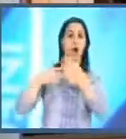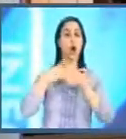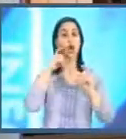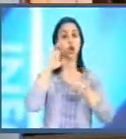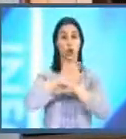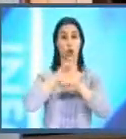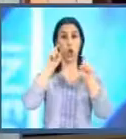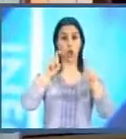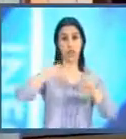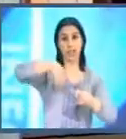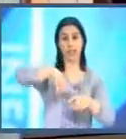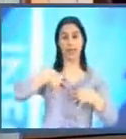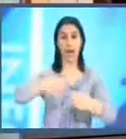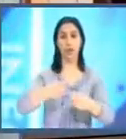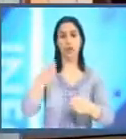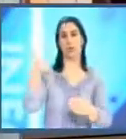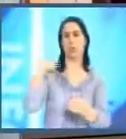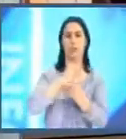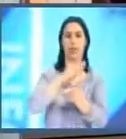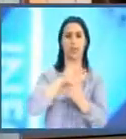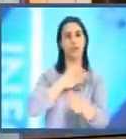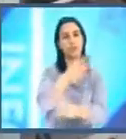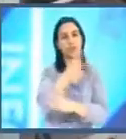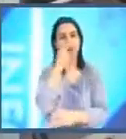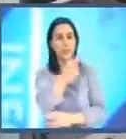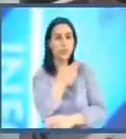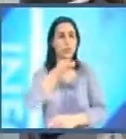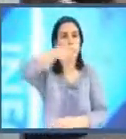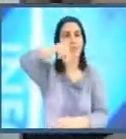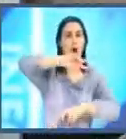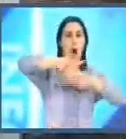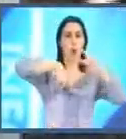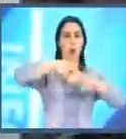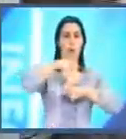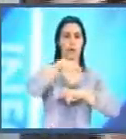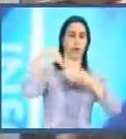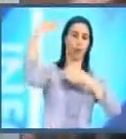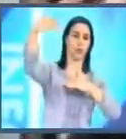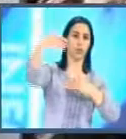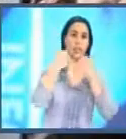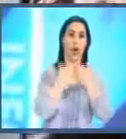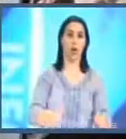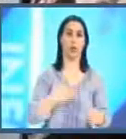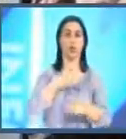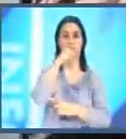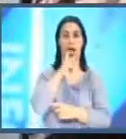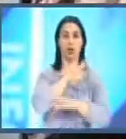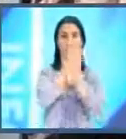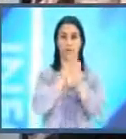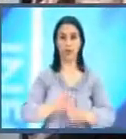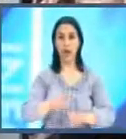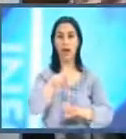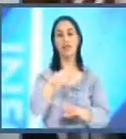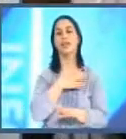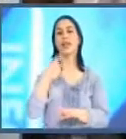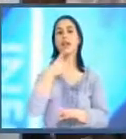Salut, Marina Geli, ja va visitar fa uns mesos les obres d'aquests equipaments, que està previst que s'inaugurin a finals d'any. Això